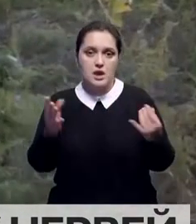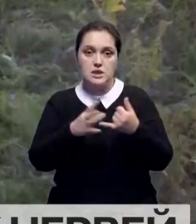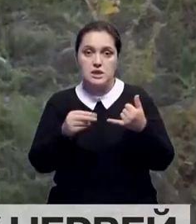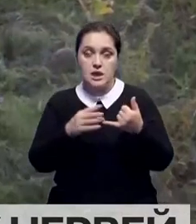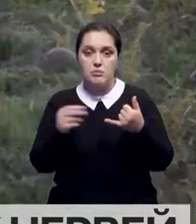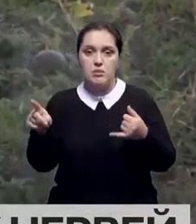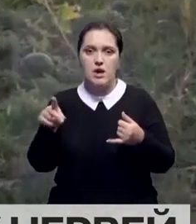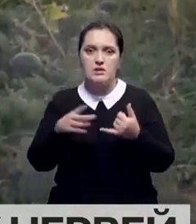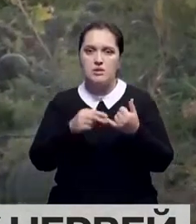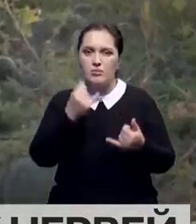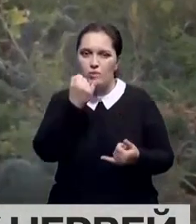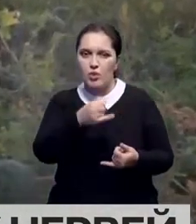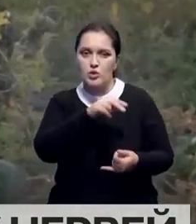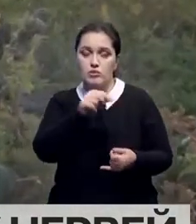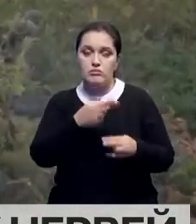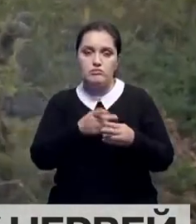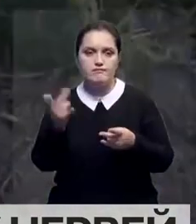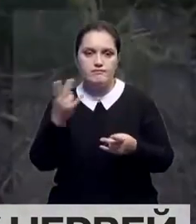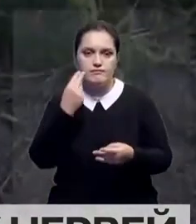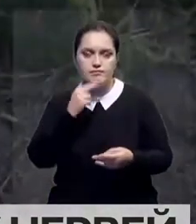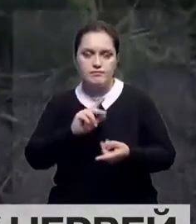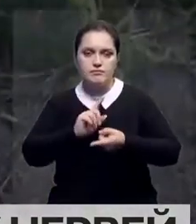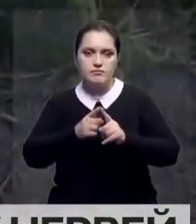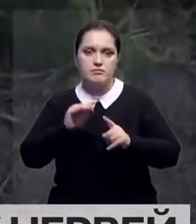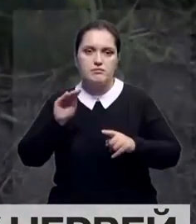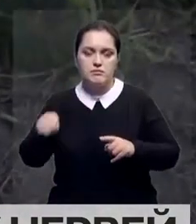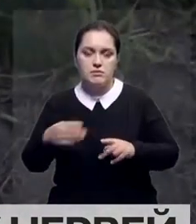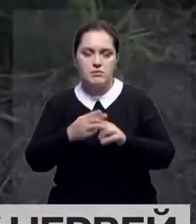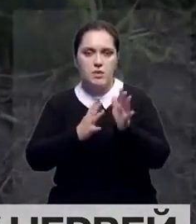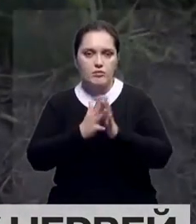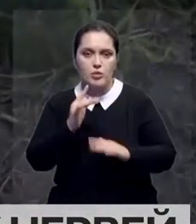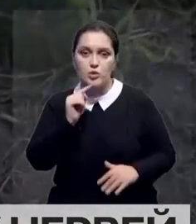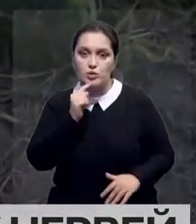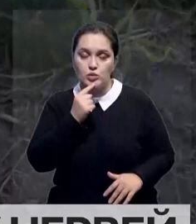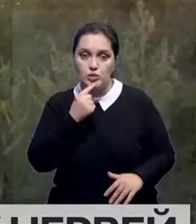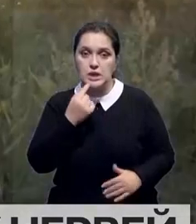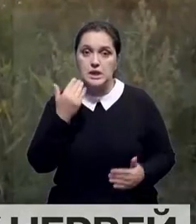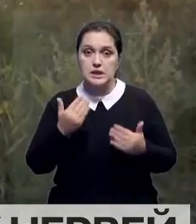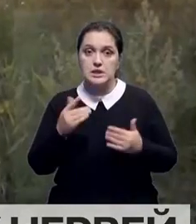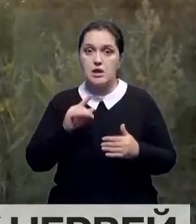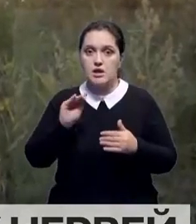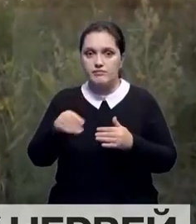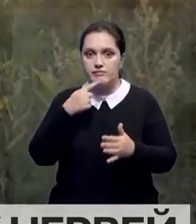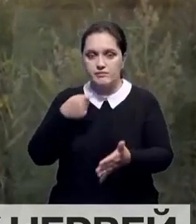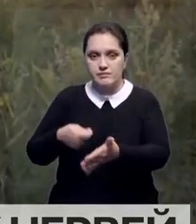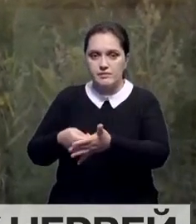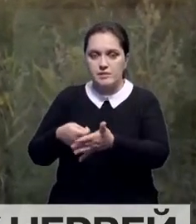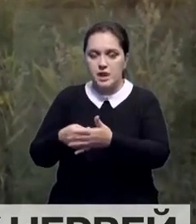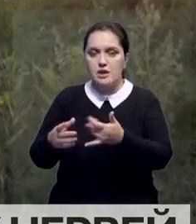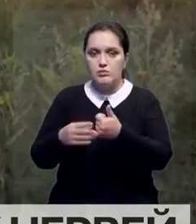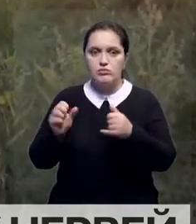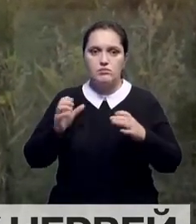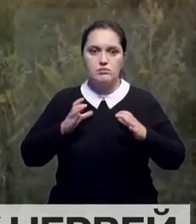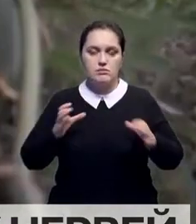районе засоленные и рыхлые. Из-за этого не растут плодово-ягодные и овощные культуры. Но если землю удобрять, то можно собрать